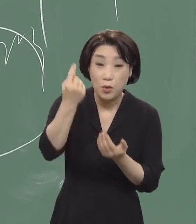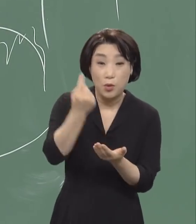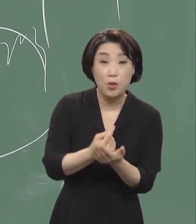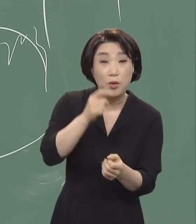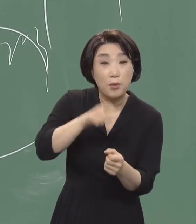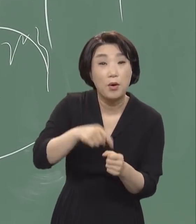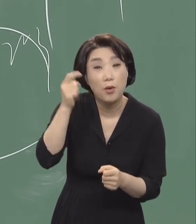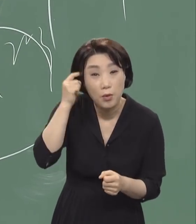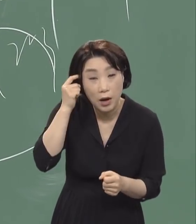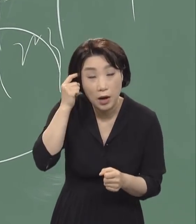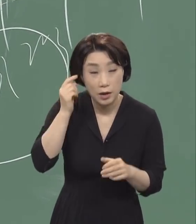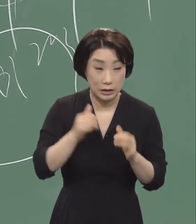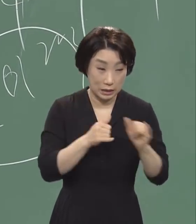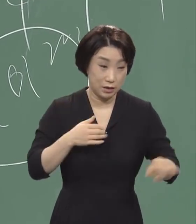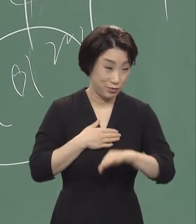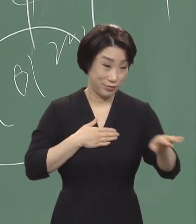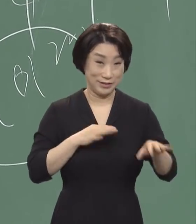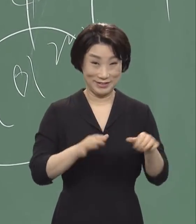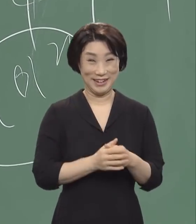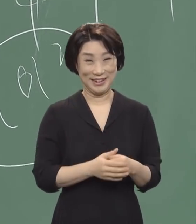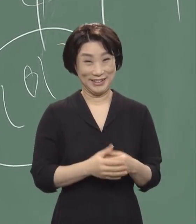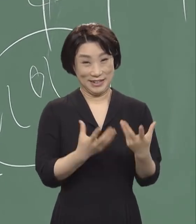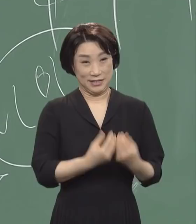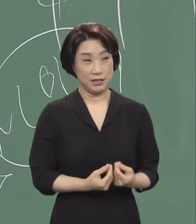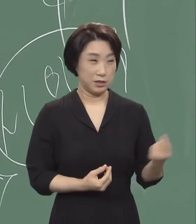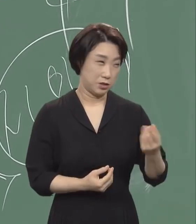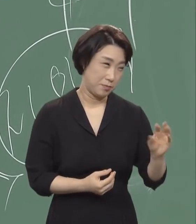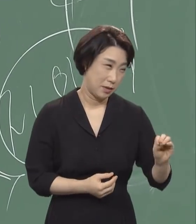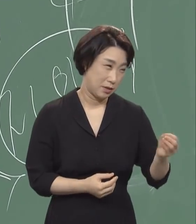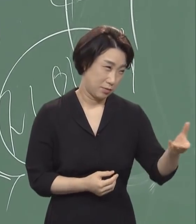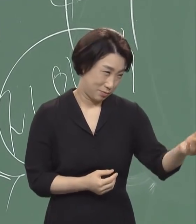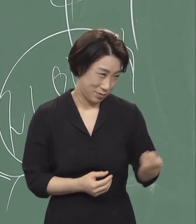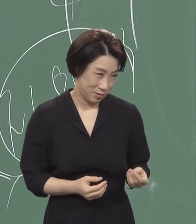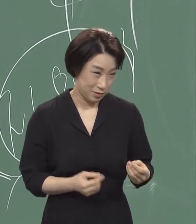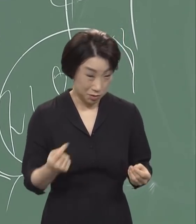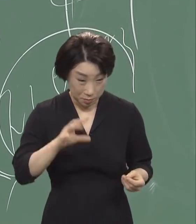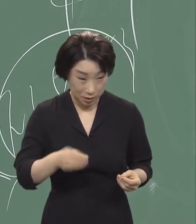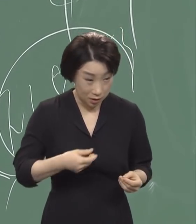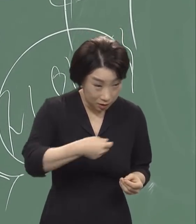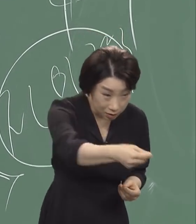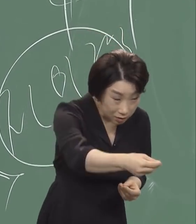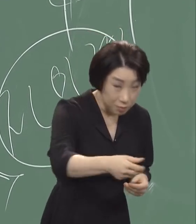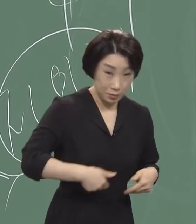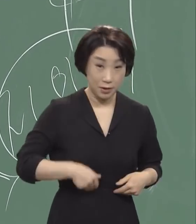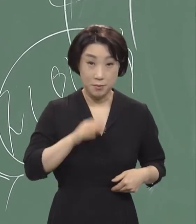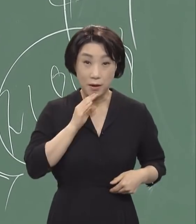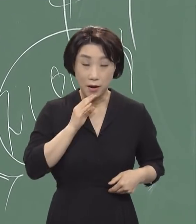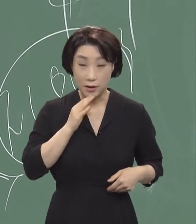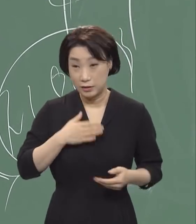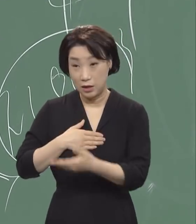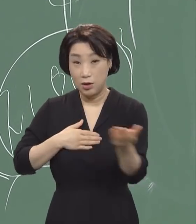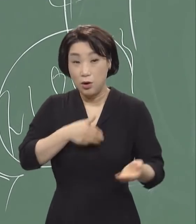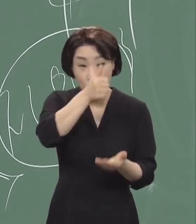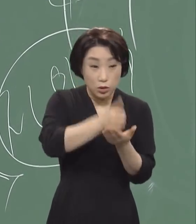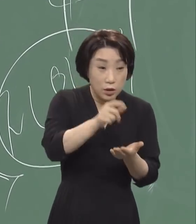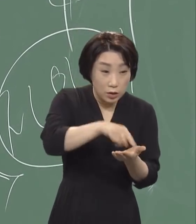우리가 천만 원 빚으면 천만 원 갚아야 되잖아 우리가 죄값으로 죽어야 되는데